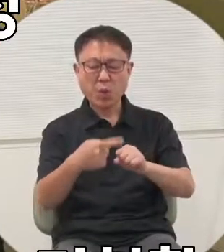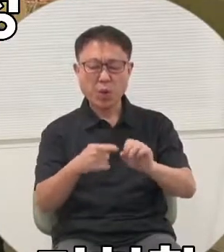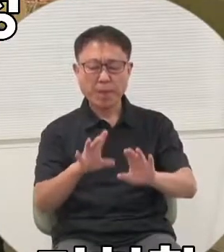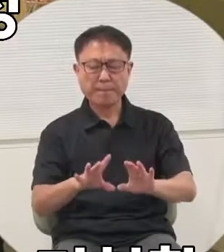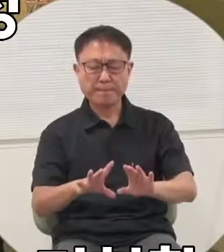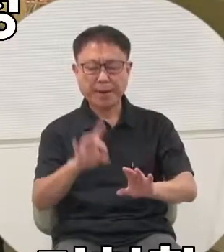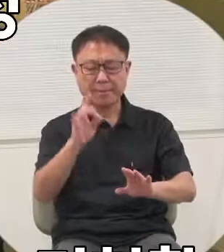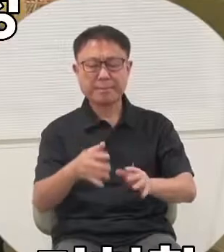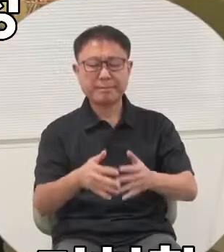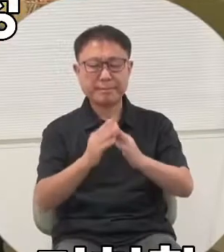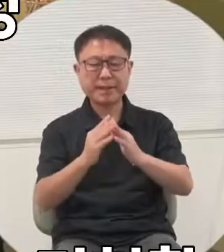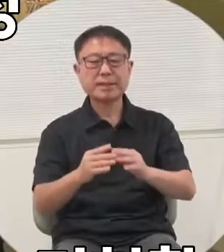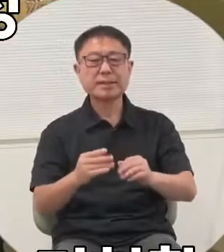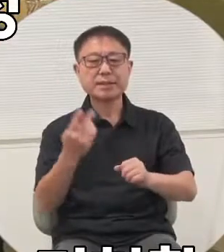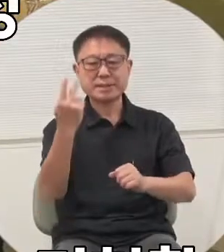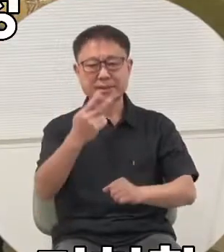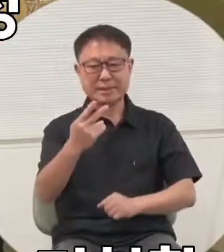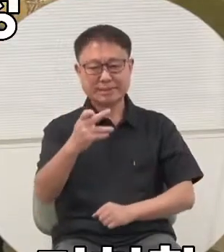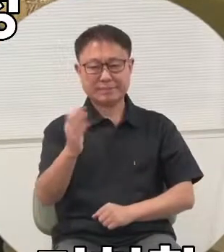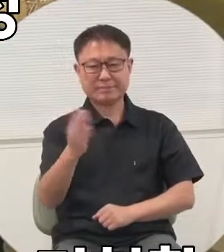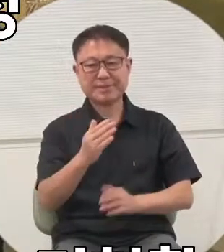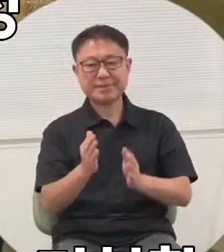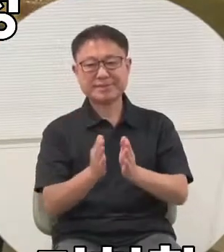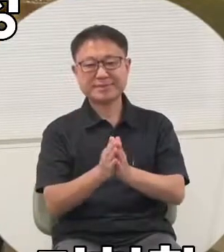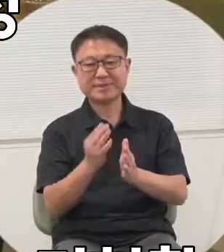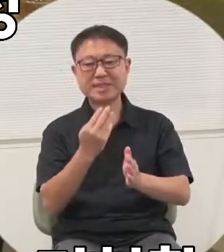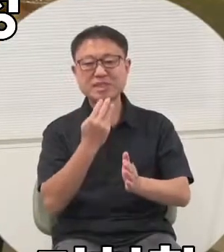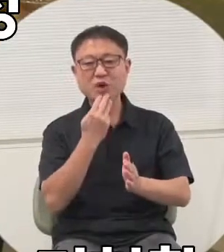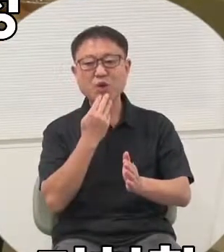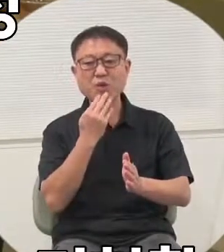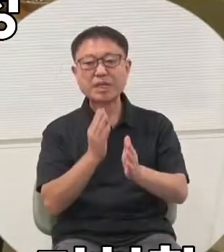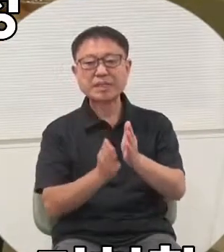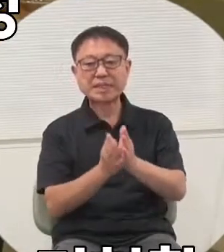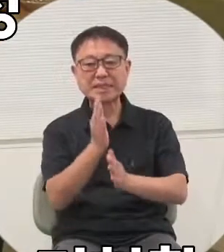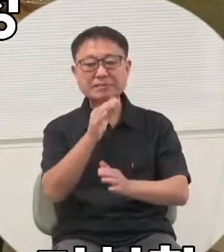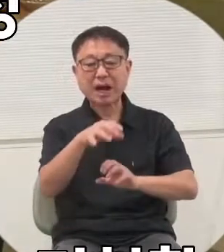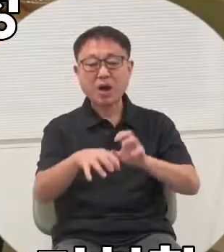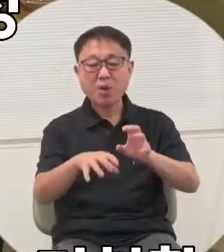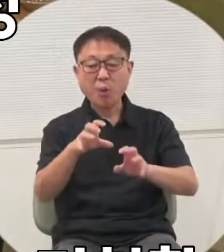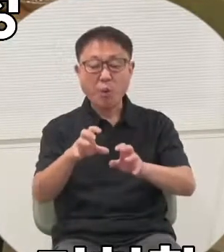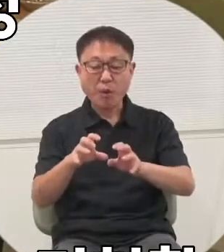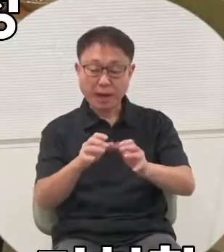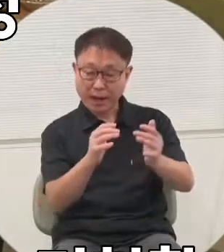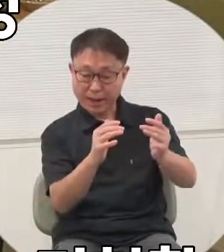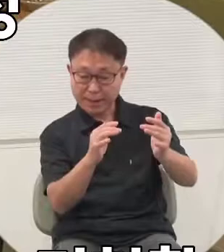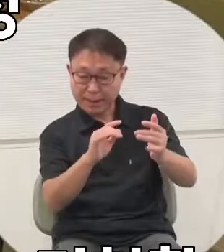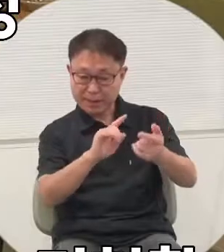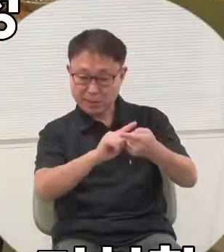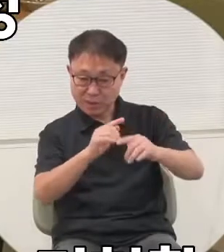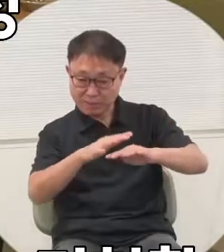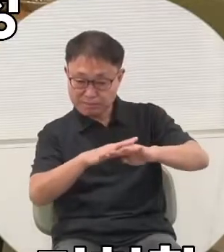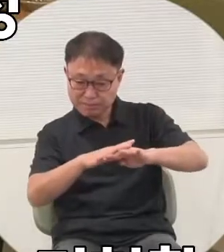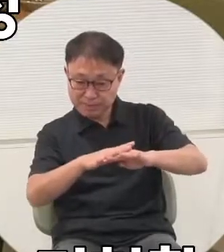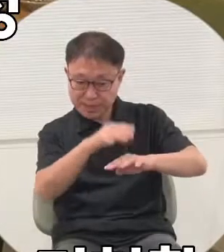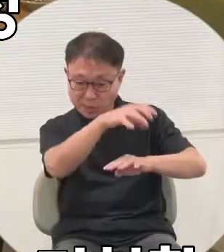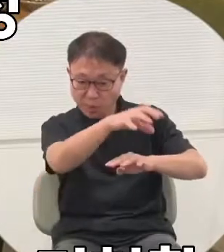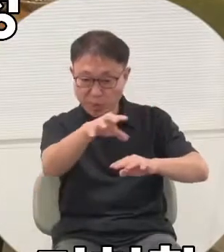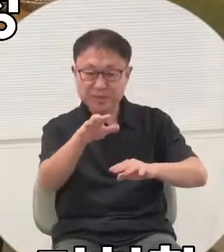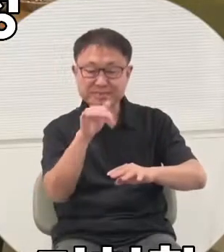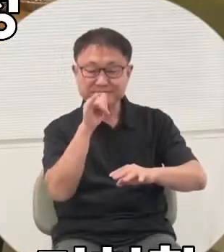역사는 2012년부터 있고요. 서울시의 마을공동체 활동했던 네트워크들이 각 자치구마다